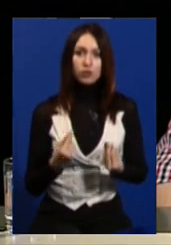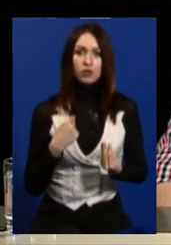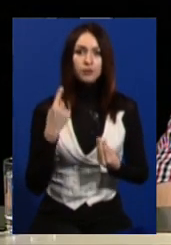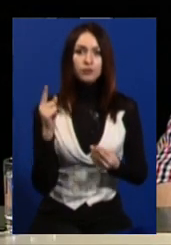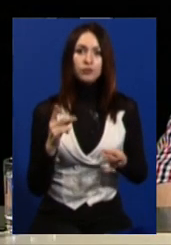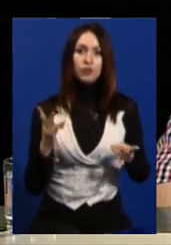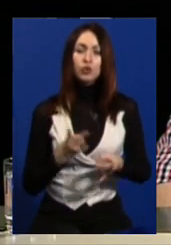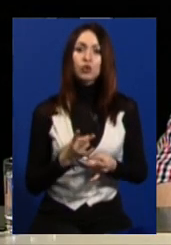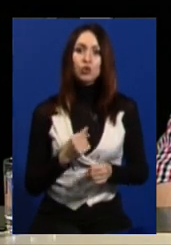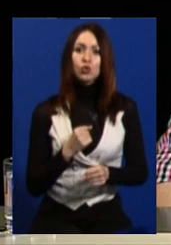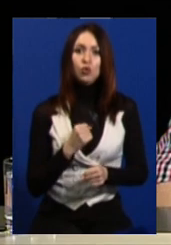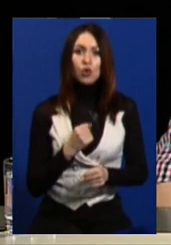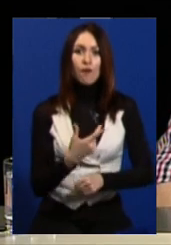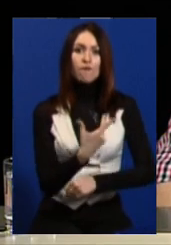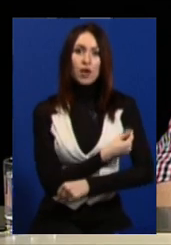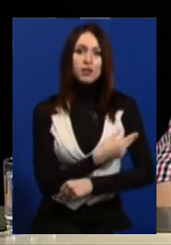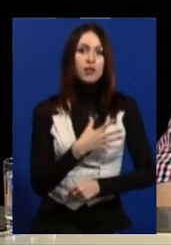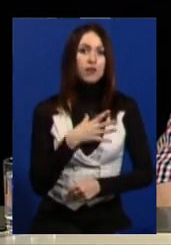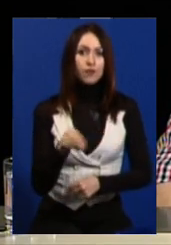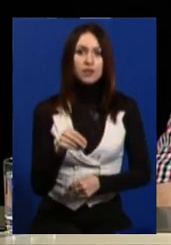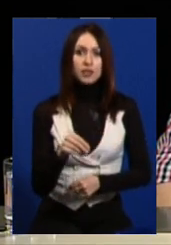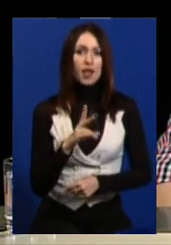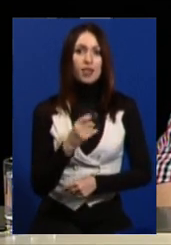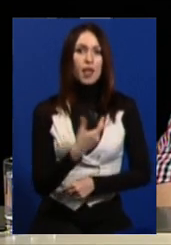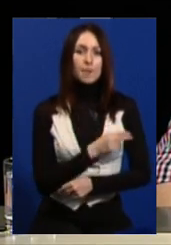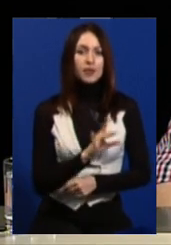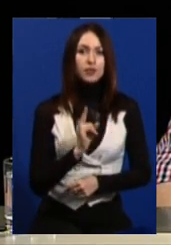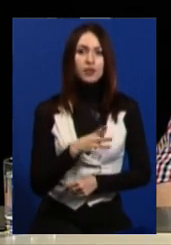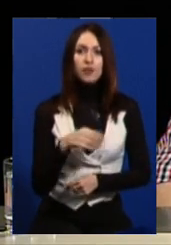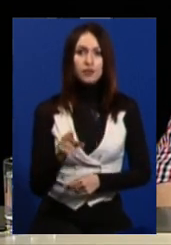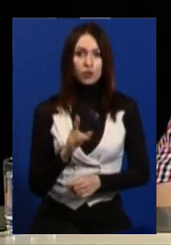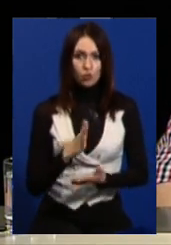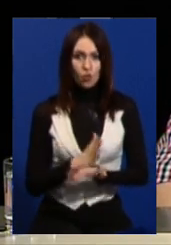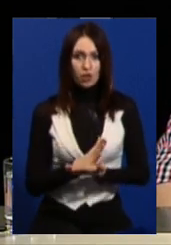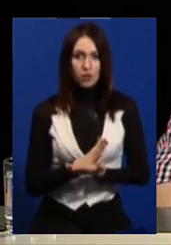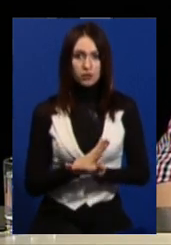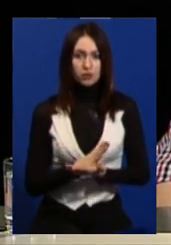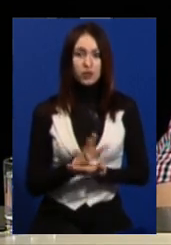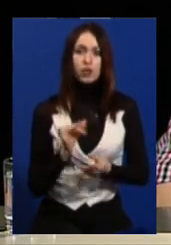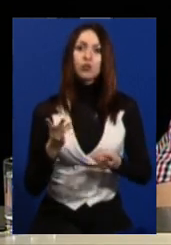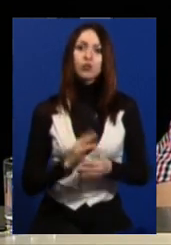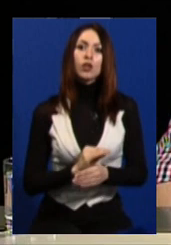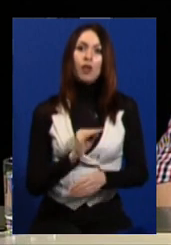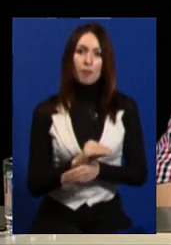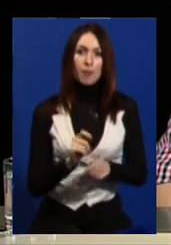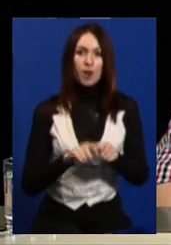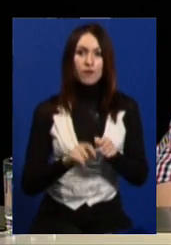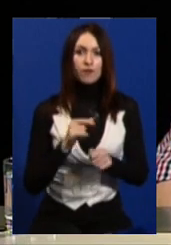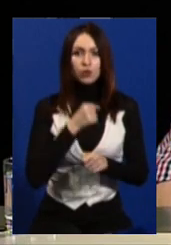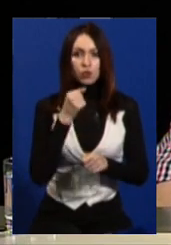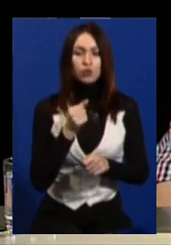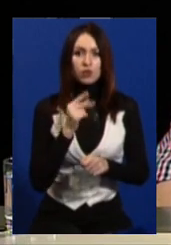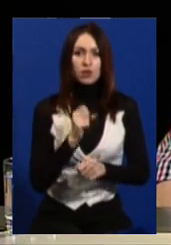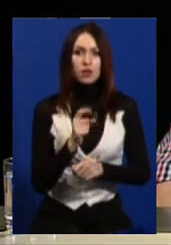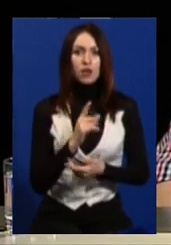стоїть вакцинувати всіх непривитих дітей, однозначно, всіх, хто є. И стоит дополнительно проверять взрослых на наличие защиты,